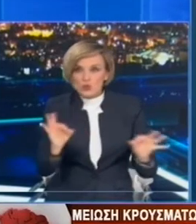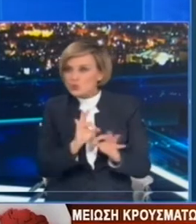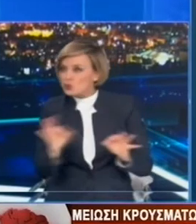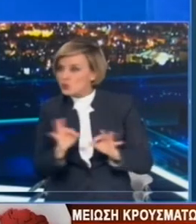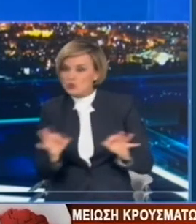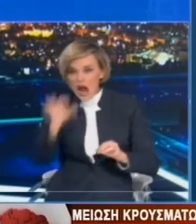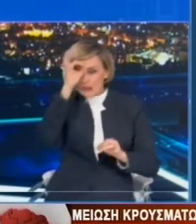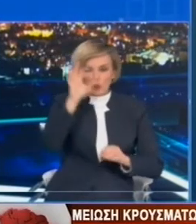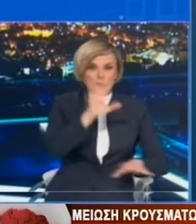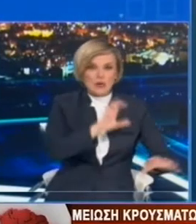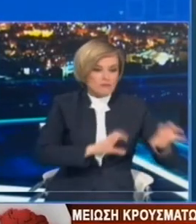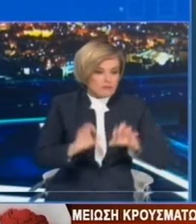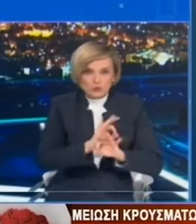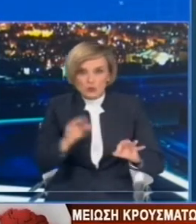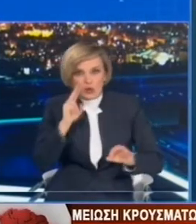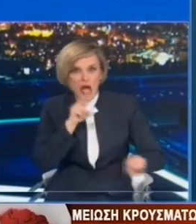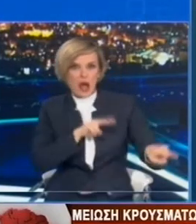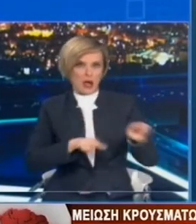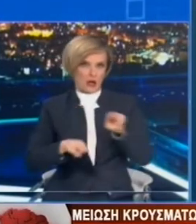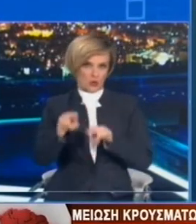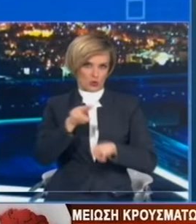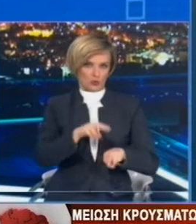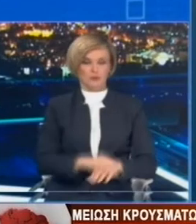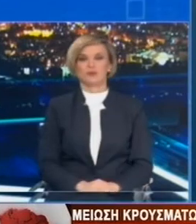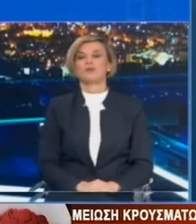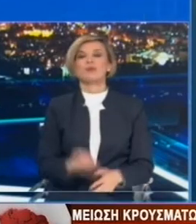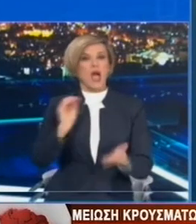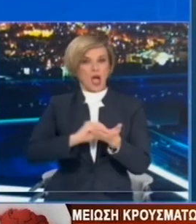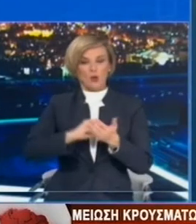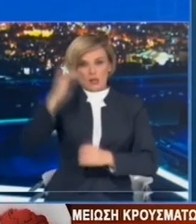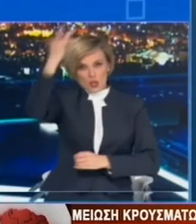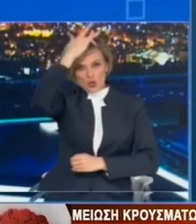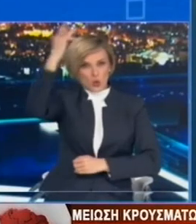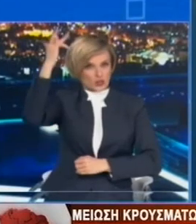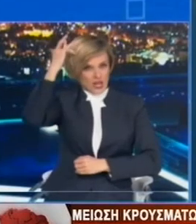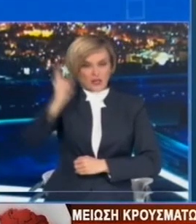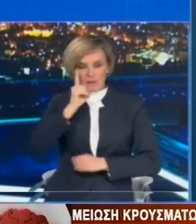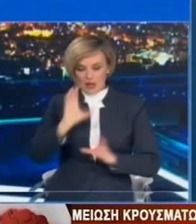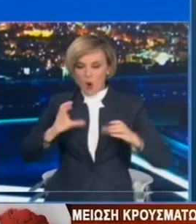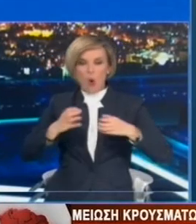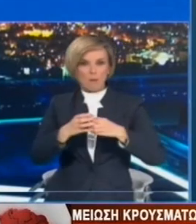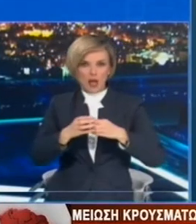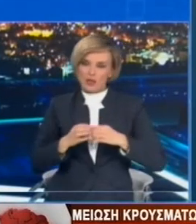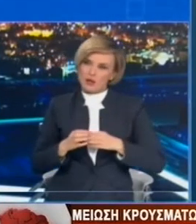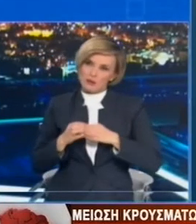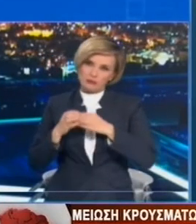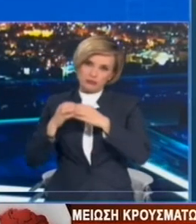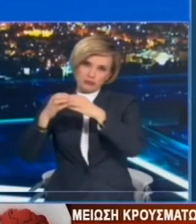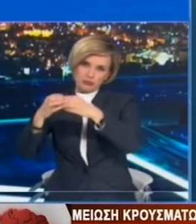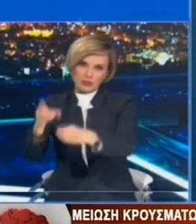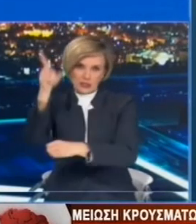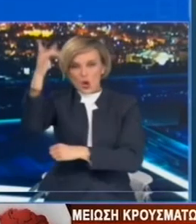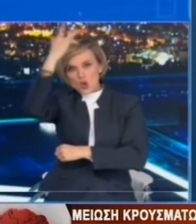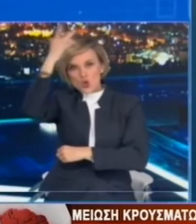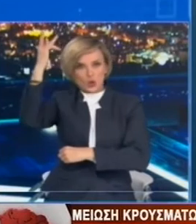κρουσμάτων είναι συνταξιούχοι, το 10,12% ιδιωτικοί υπάλληλοι και το 10,10% αυταποσχολούμενοι που σχετίζονται με το